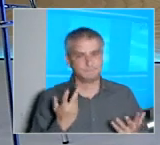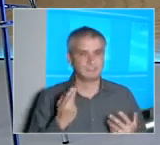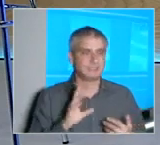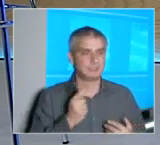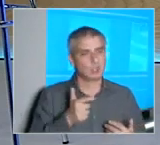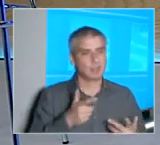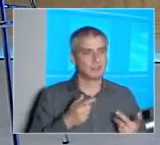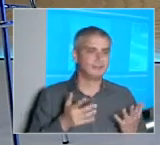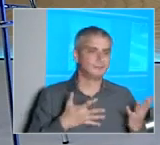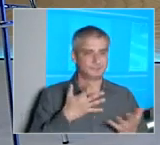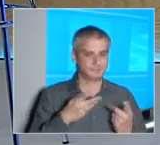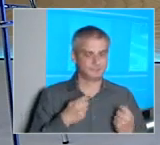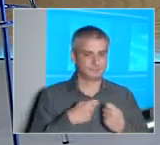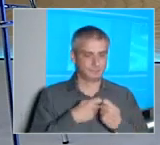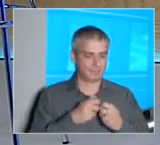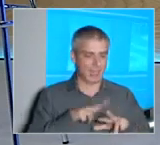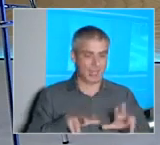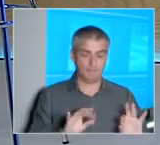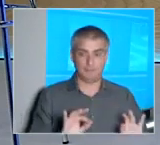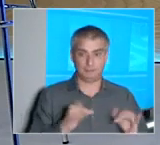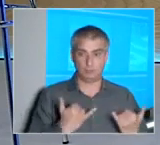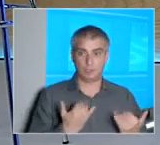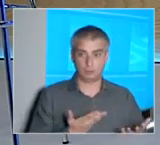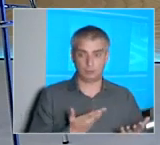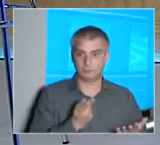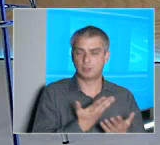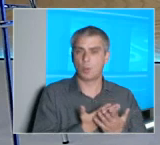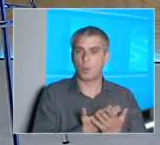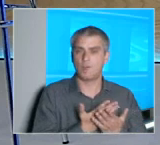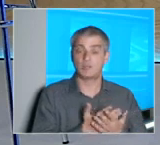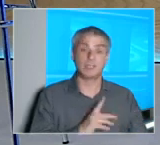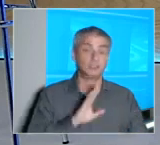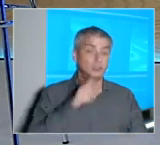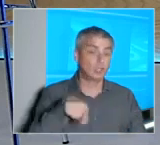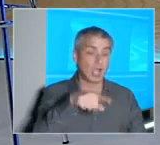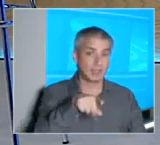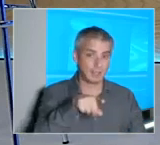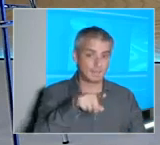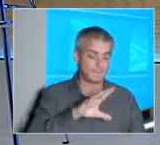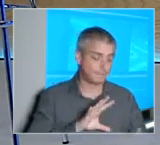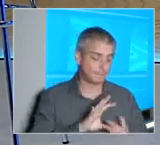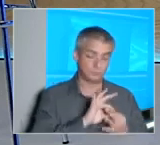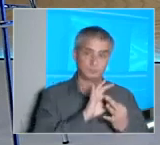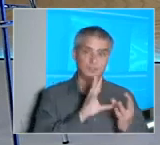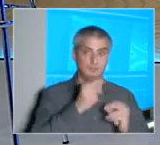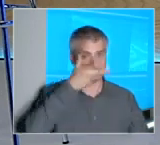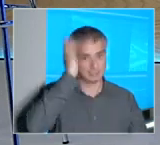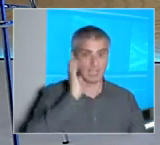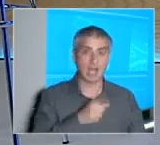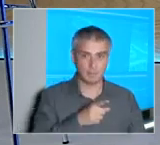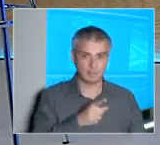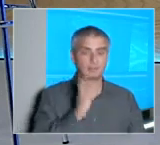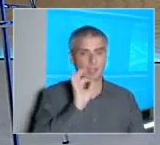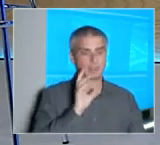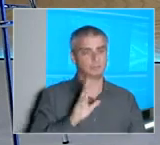ענייני למציאות הנוכחית, וזו העובדה שכל עוד אתם מחוברים עם יאיר לפיד,